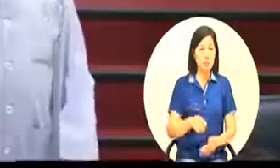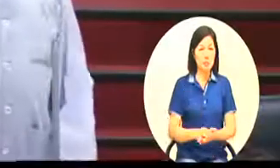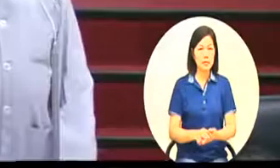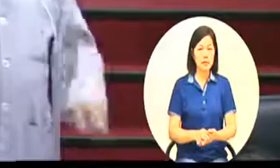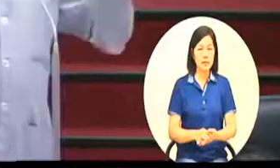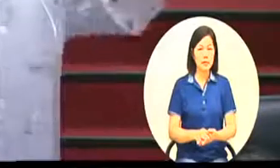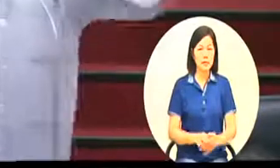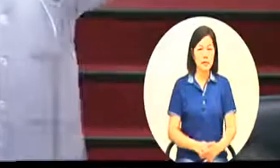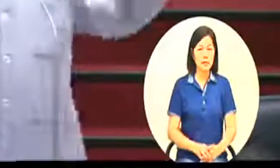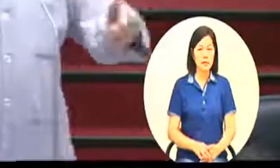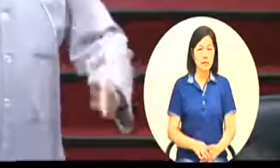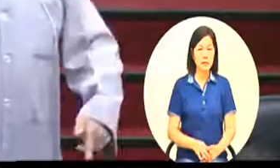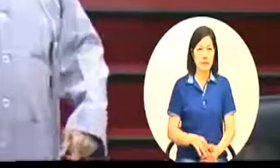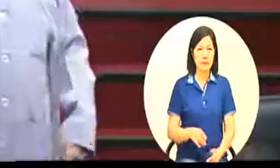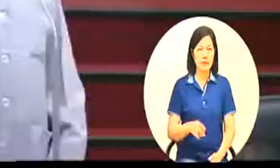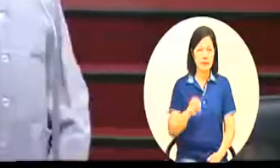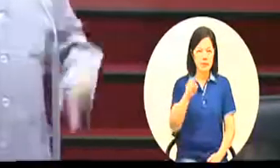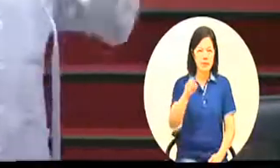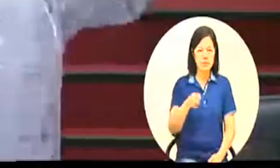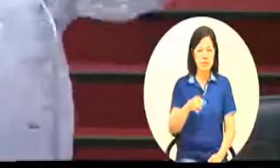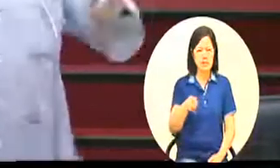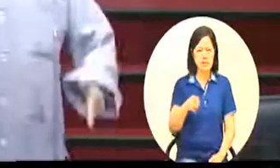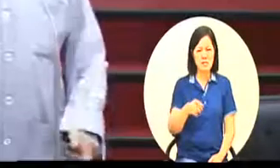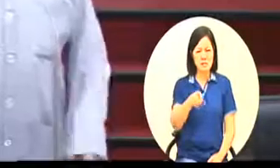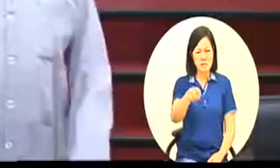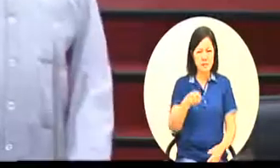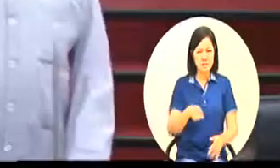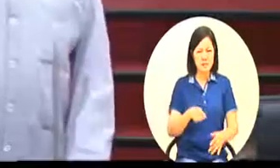讲啦，你哪可笑可笑，过去念香总甲